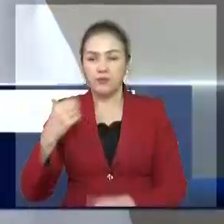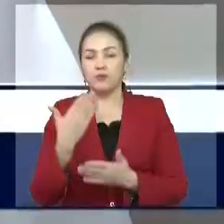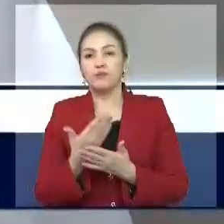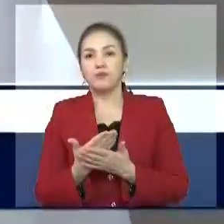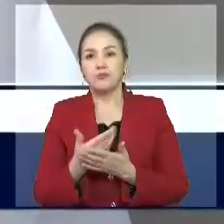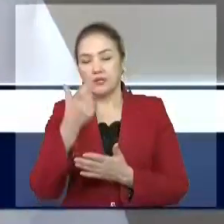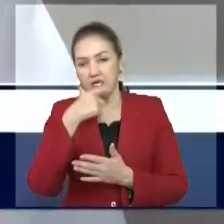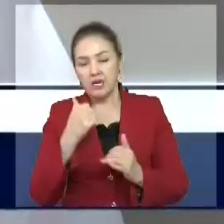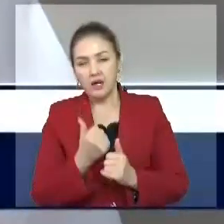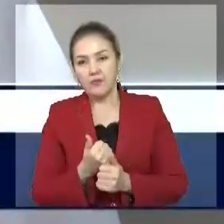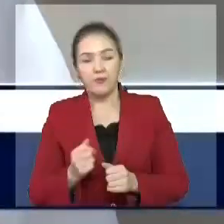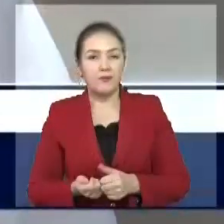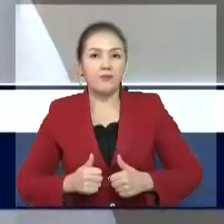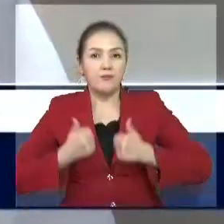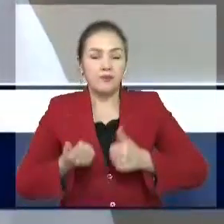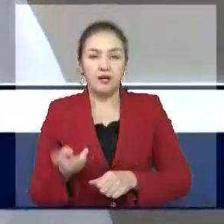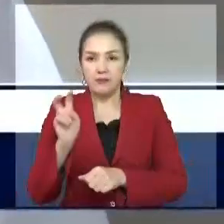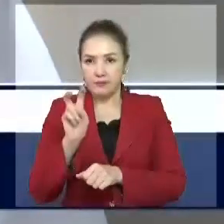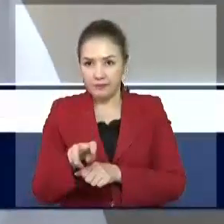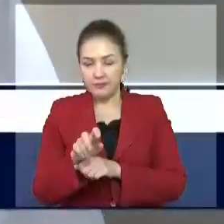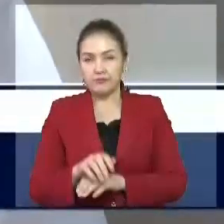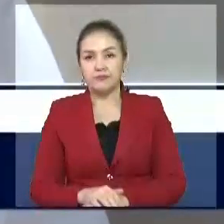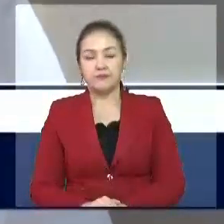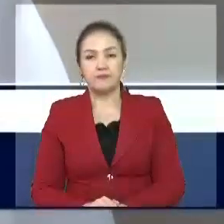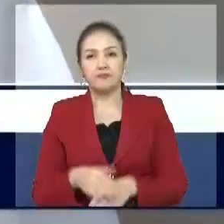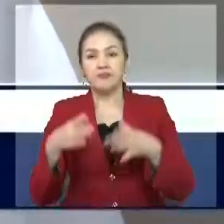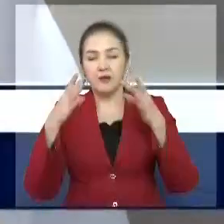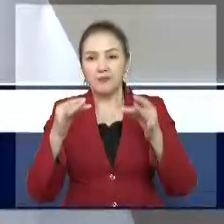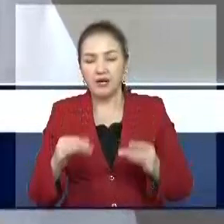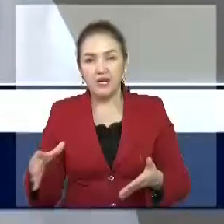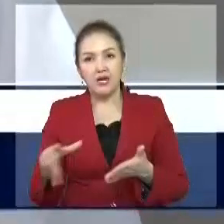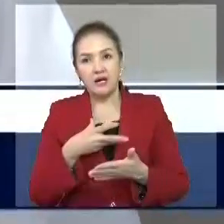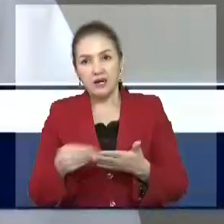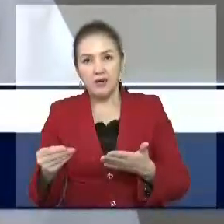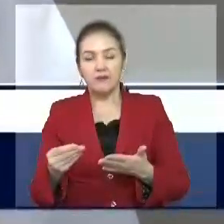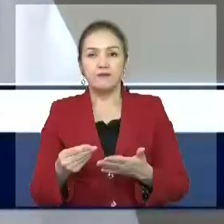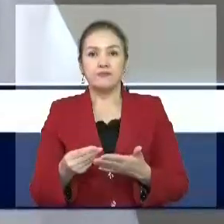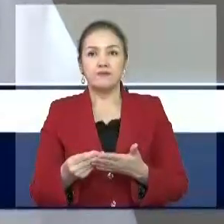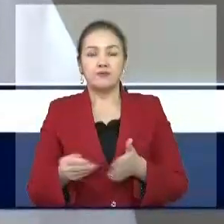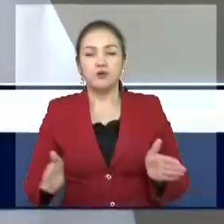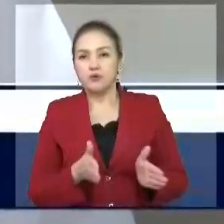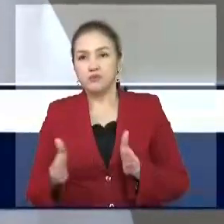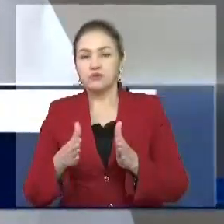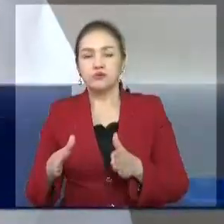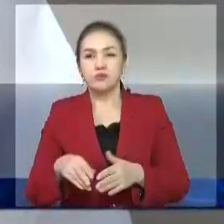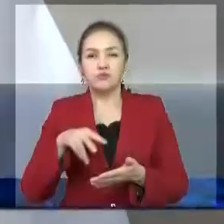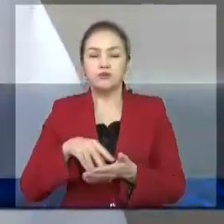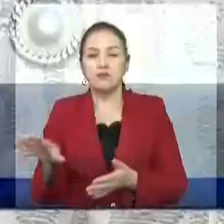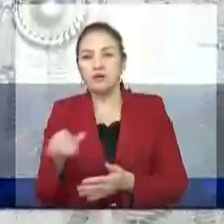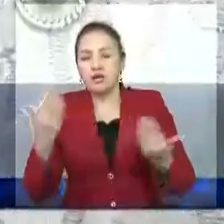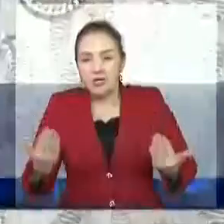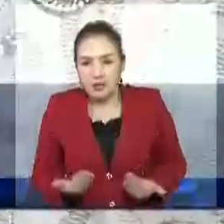өзіміздің ынтамызбен бардық та, пакетті сатып алдық, жол қаражаты, тұру бәрі өзімізден